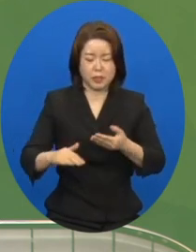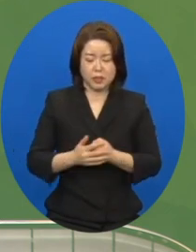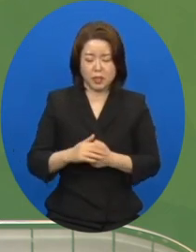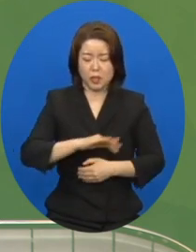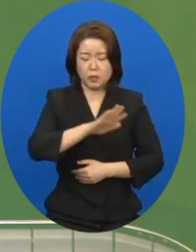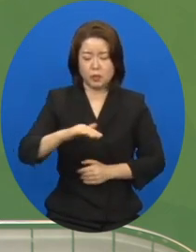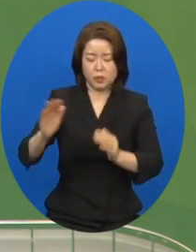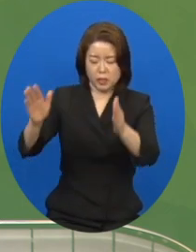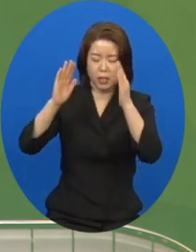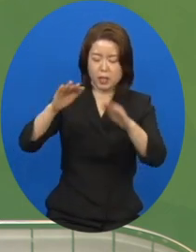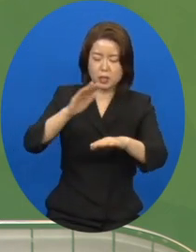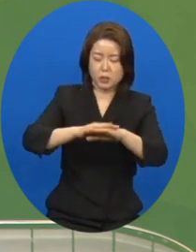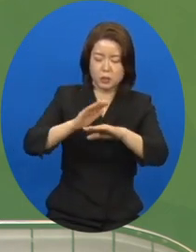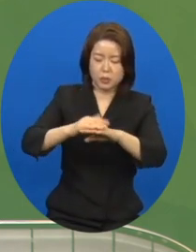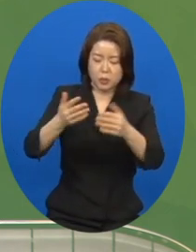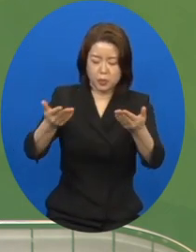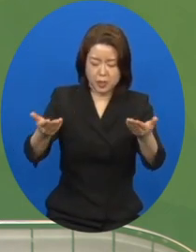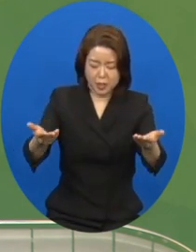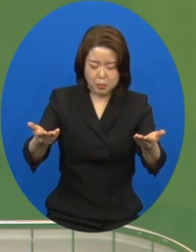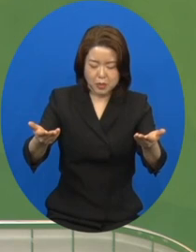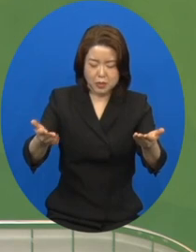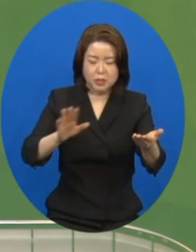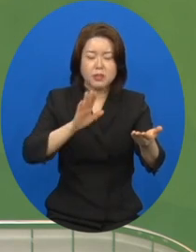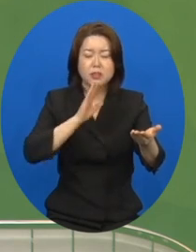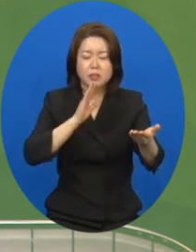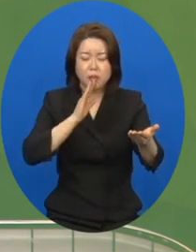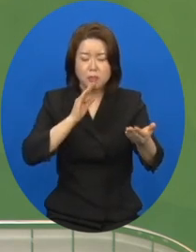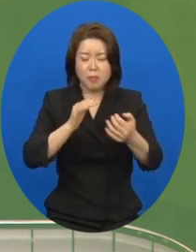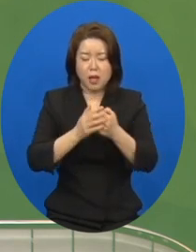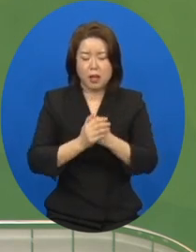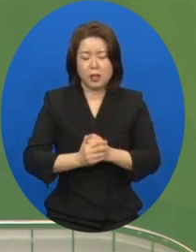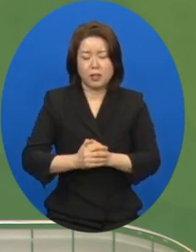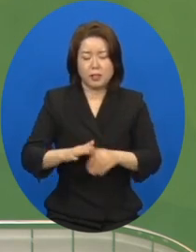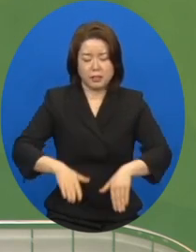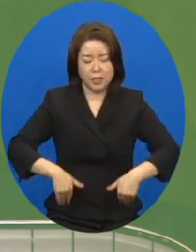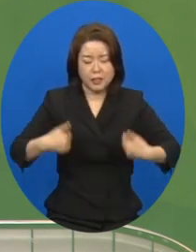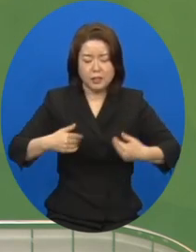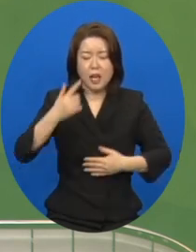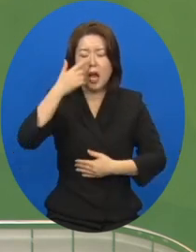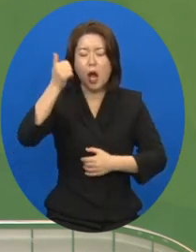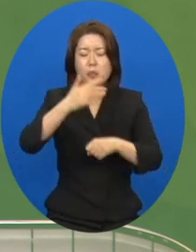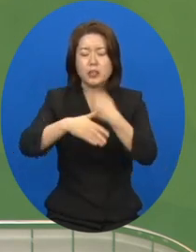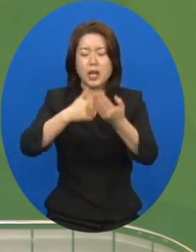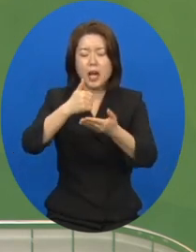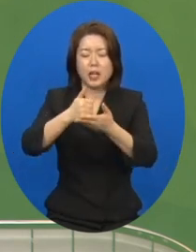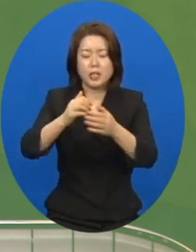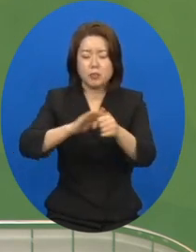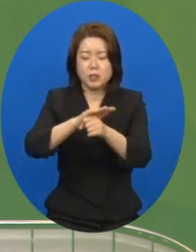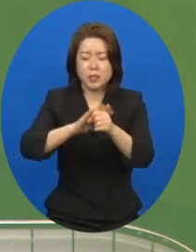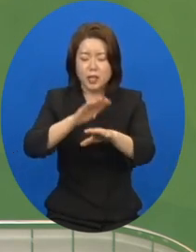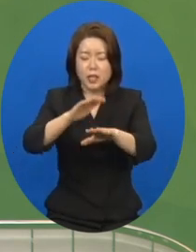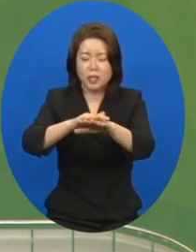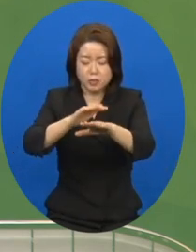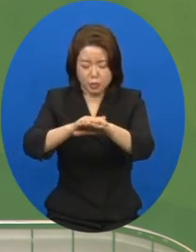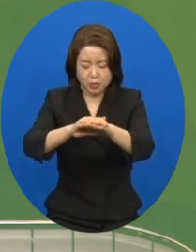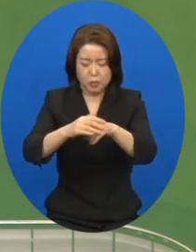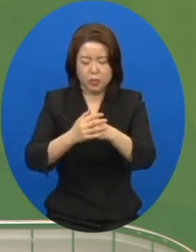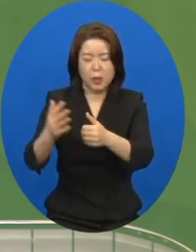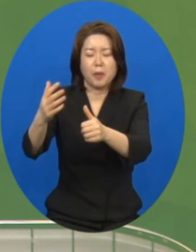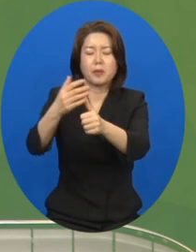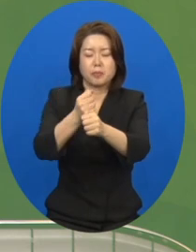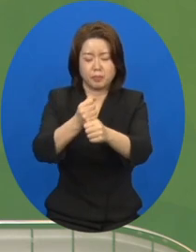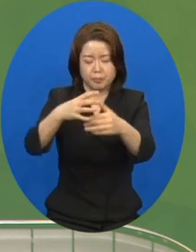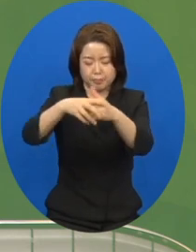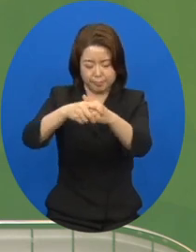우리를 향하여 손을 내미시는 정말 너무나 따뜻한 아버지 하나님의 사랑의 손을